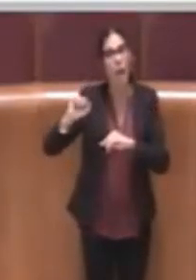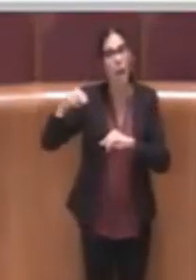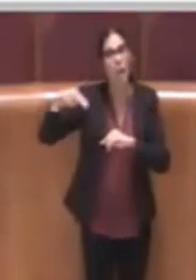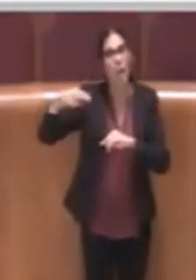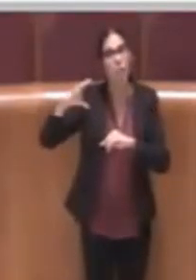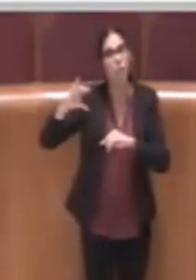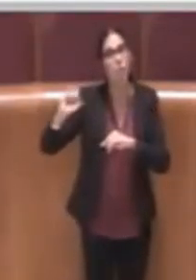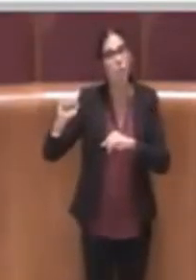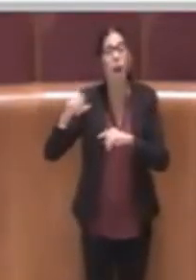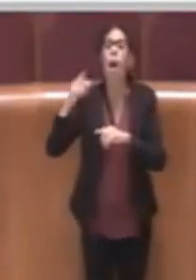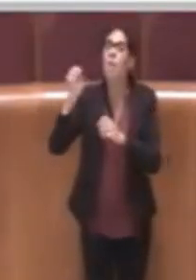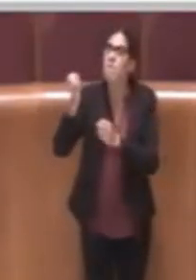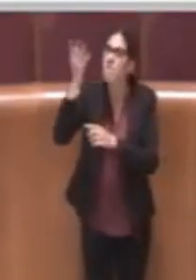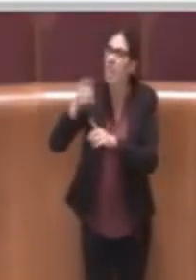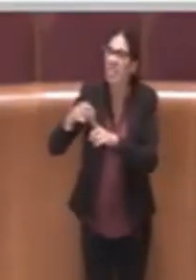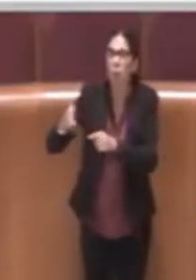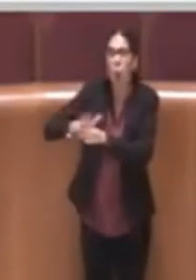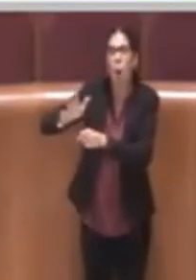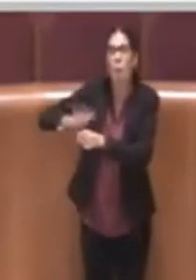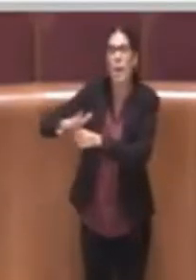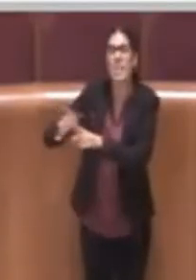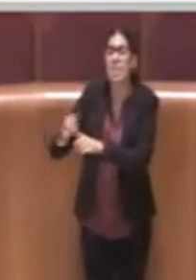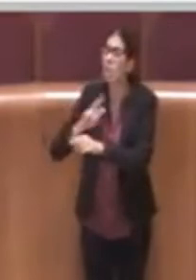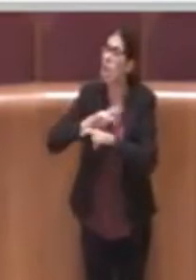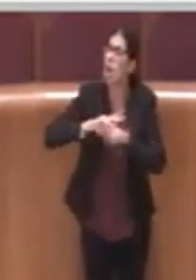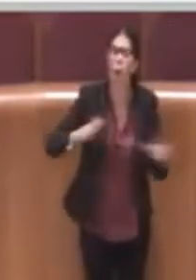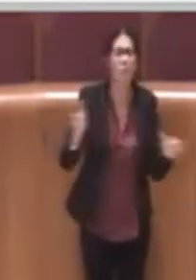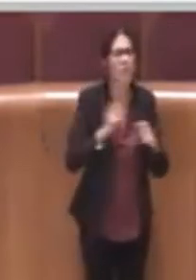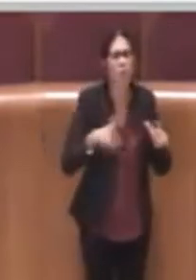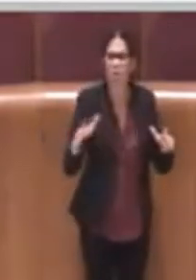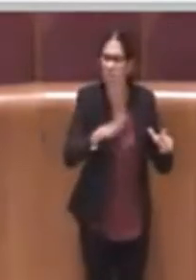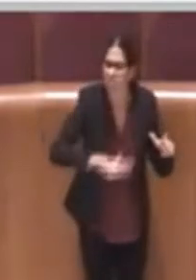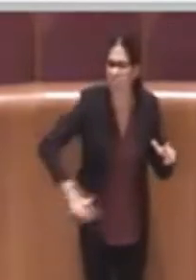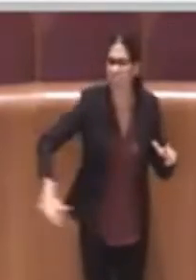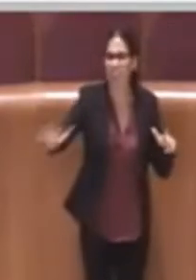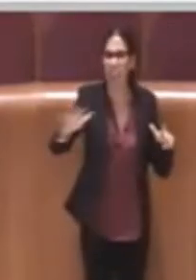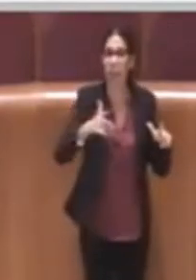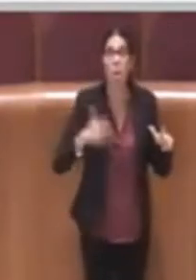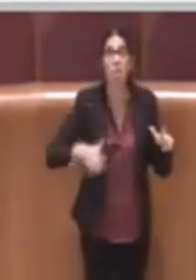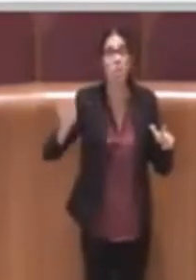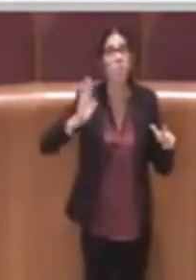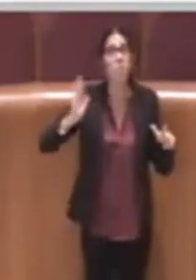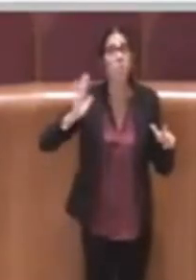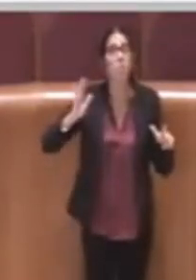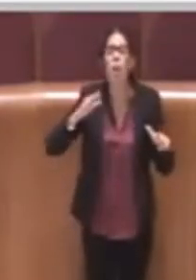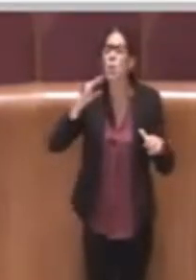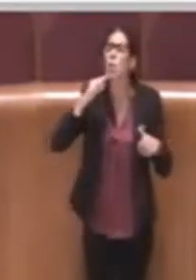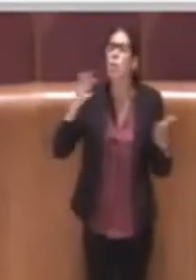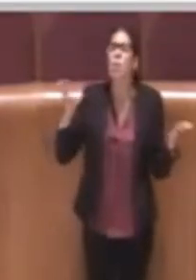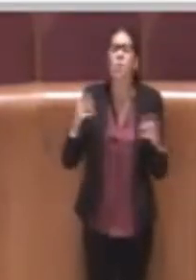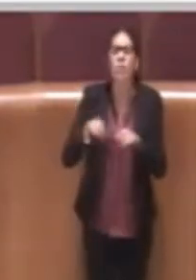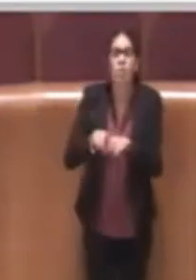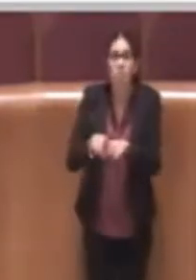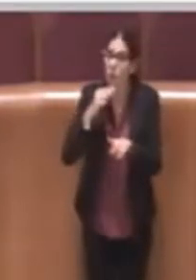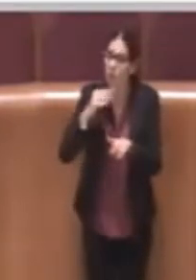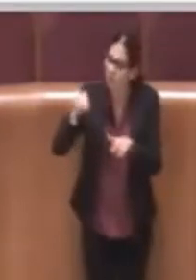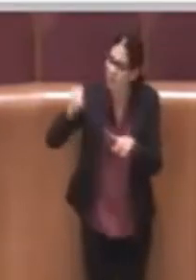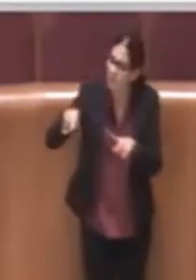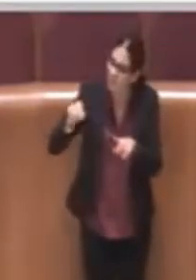che hanno rovinato un'intera città, perché all'epoca sarebbe bastato imporre su